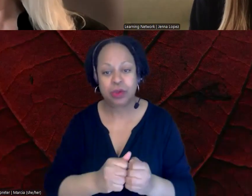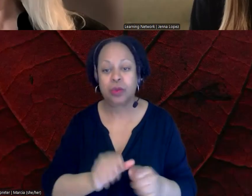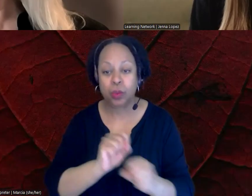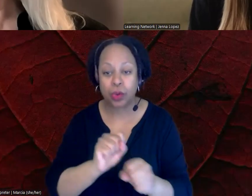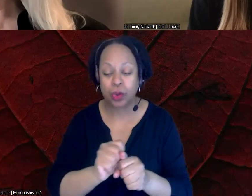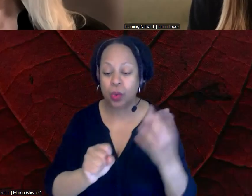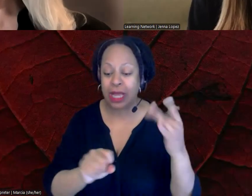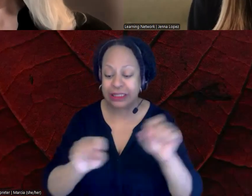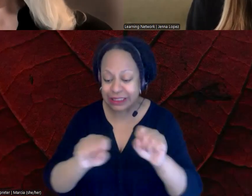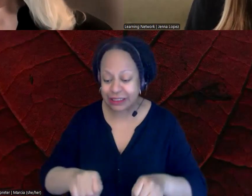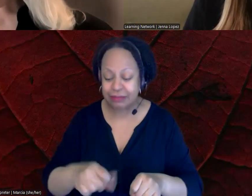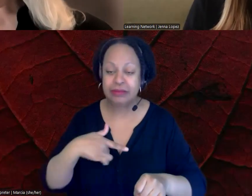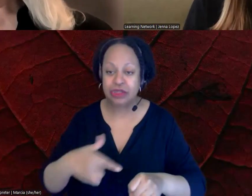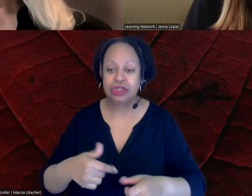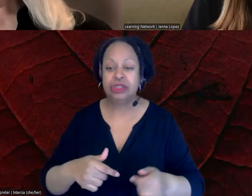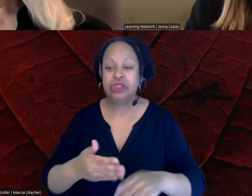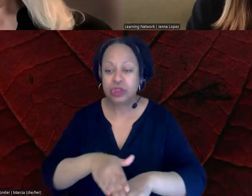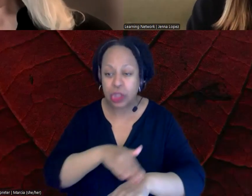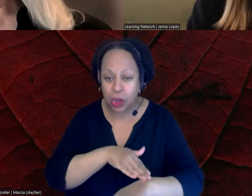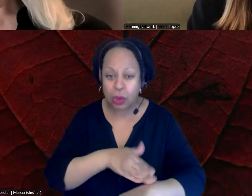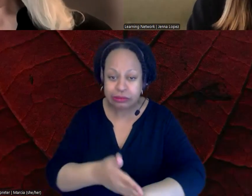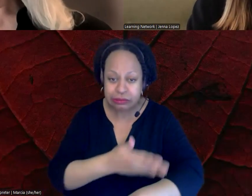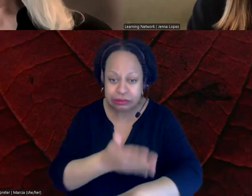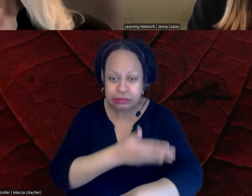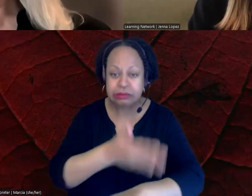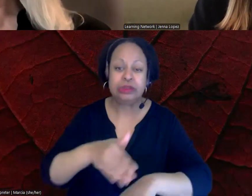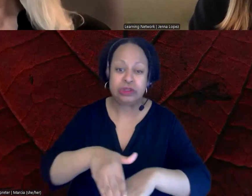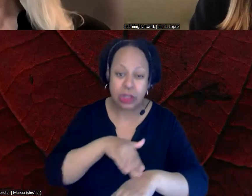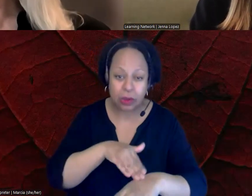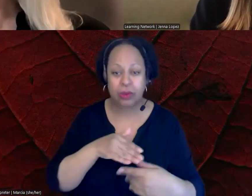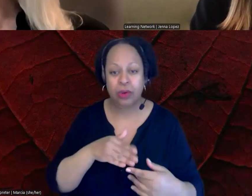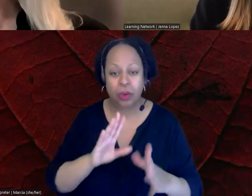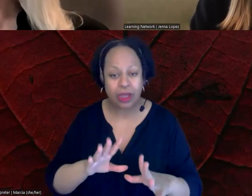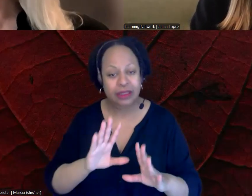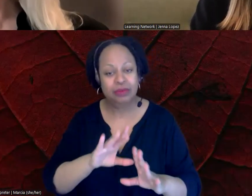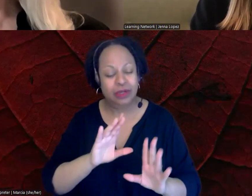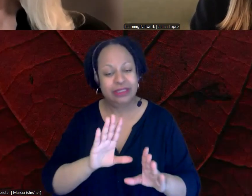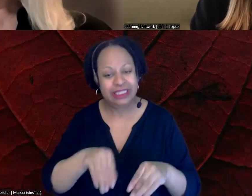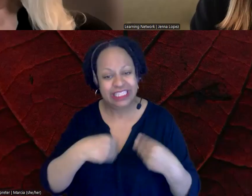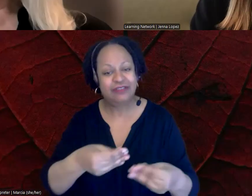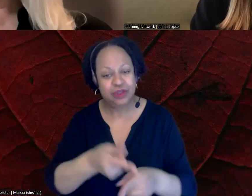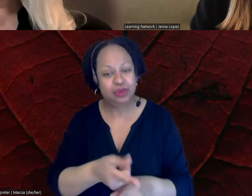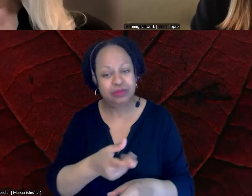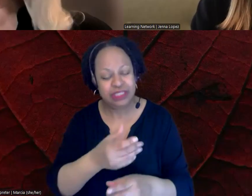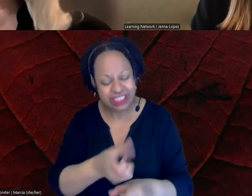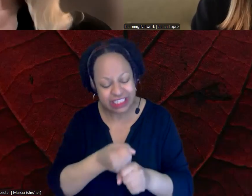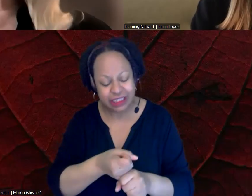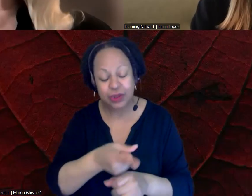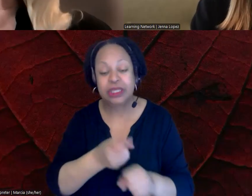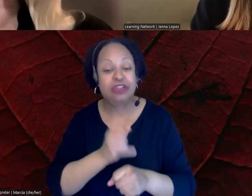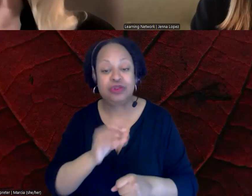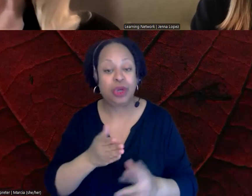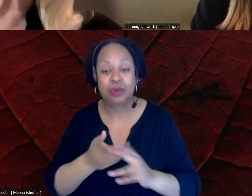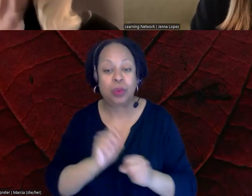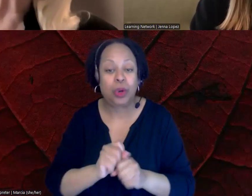rester connecté au travail lorsque le système change à une fréquence extrêmement lente? Et qu'est-ce qui vous rend heureuse dans votre